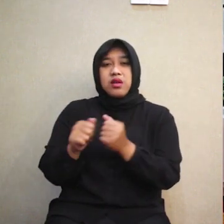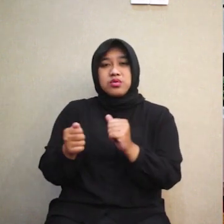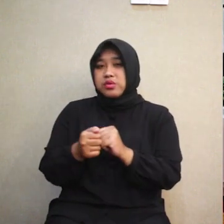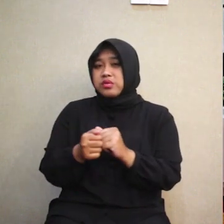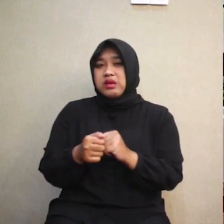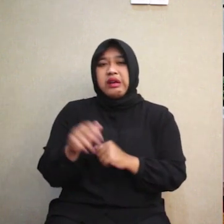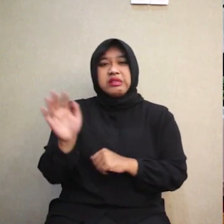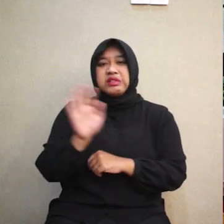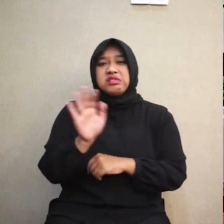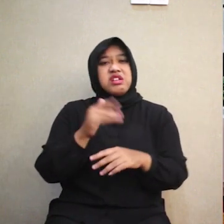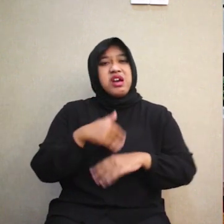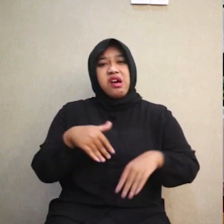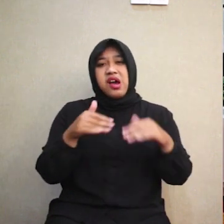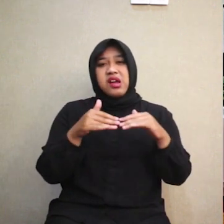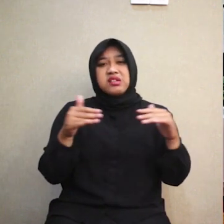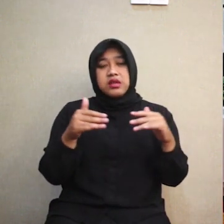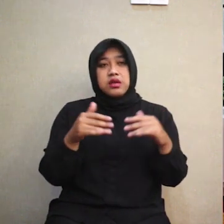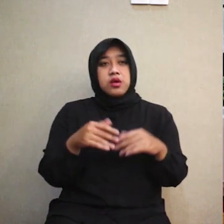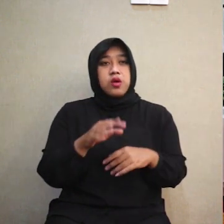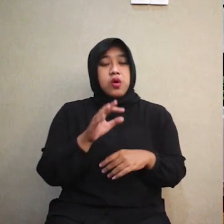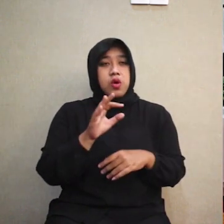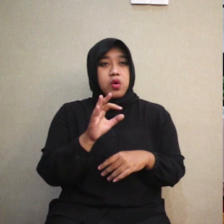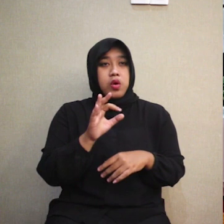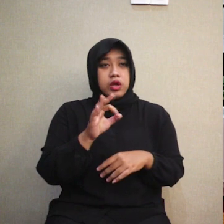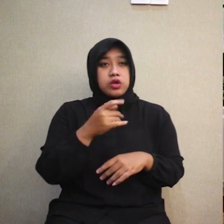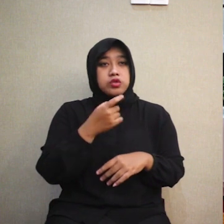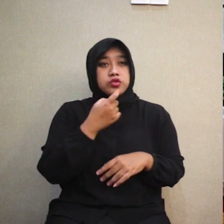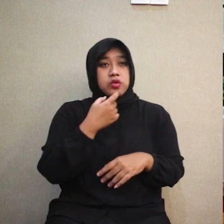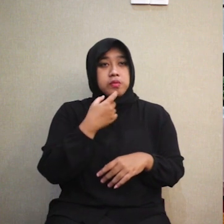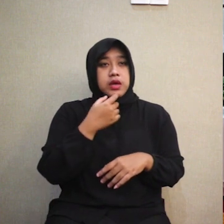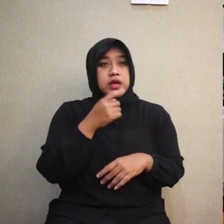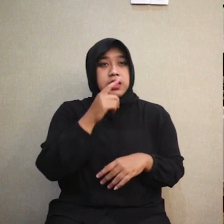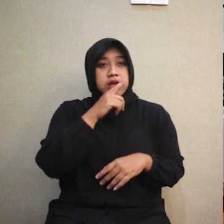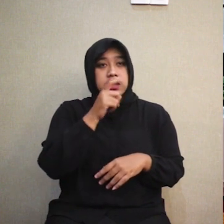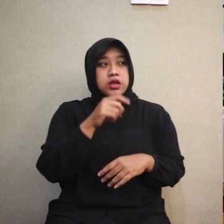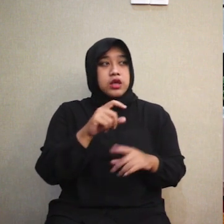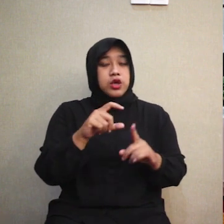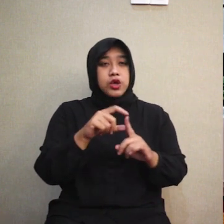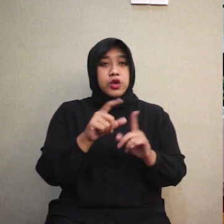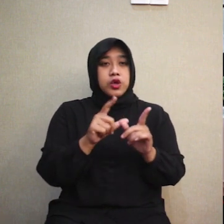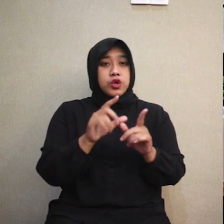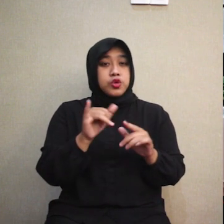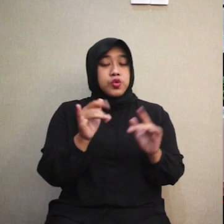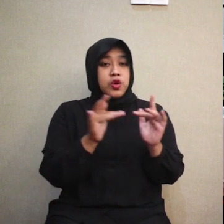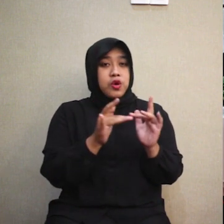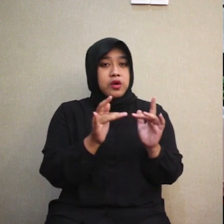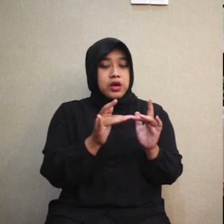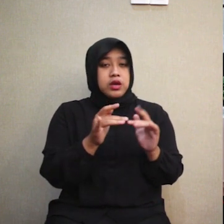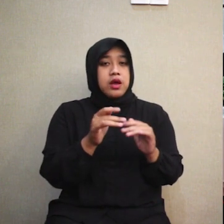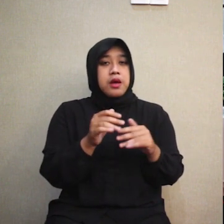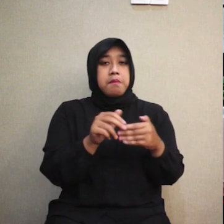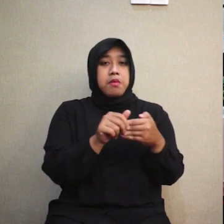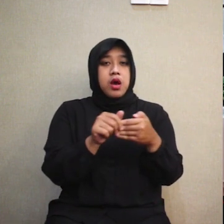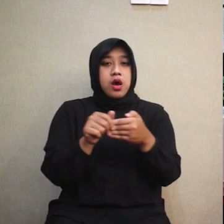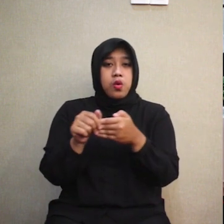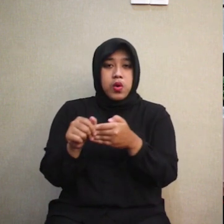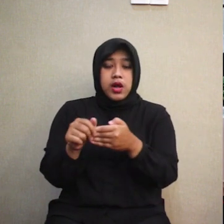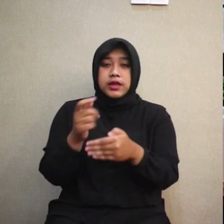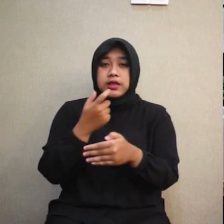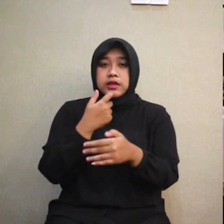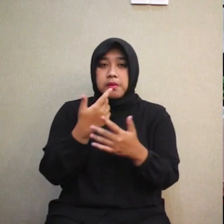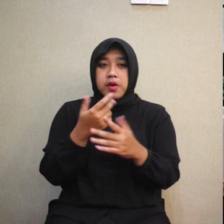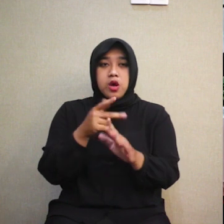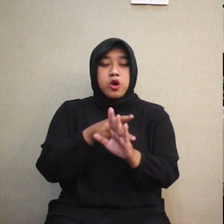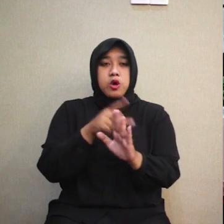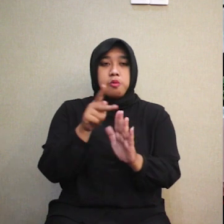Nah kita coba ke Mbak Dwi Mbak Dwi Kebetulan juga apa namanya mengawal terkait dengan